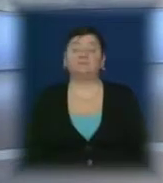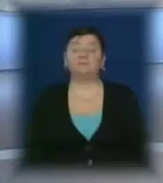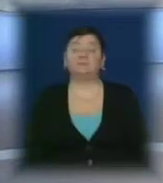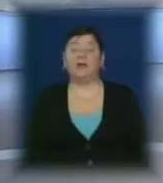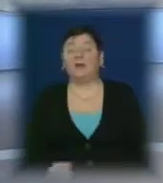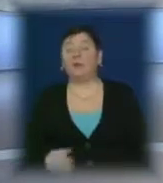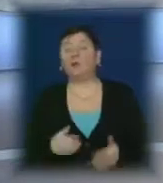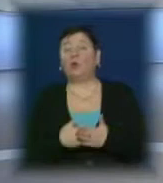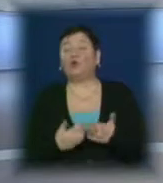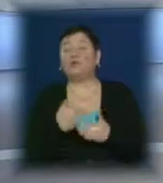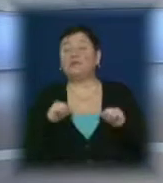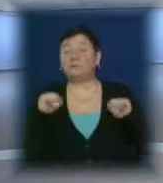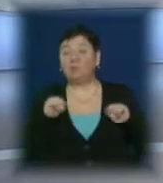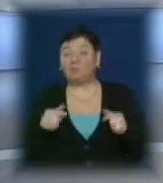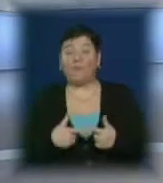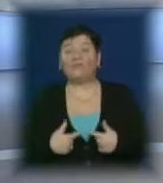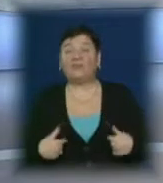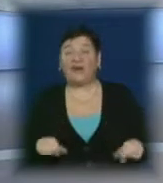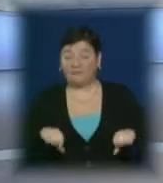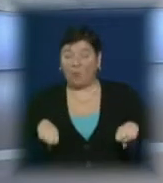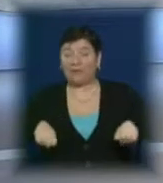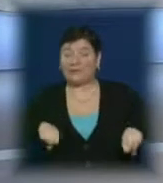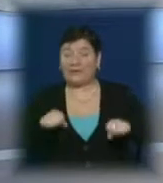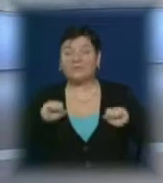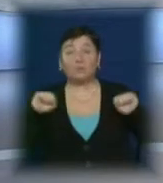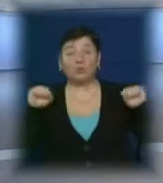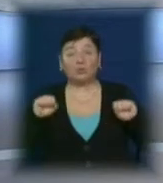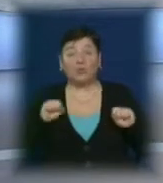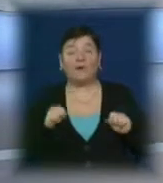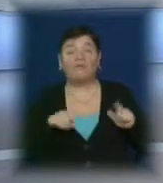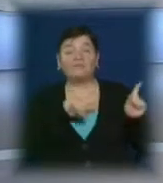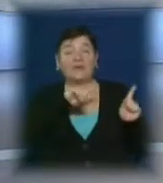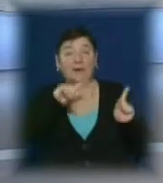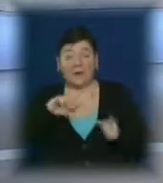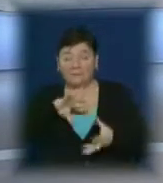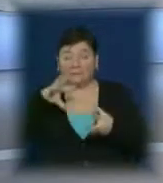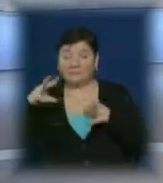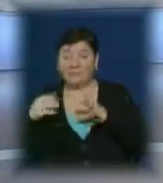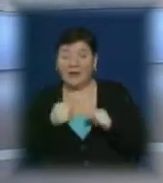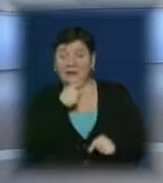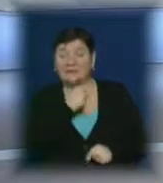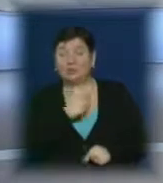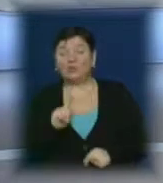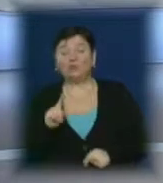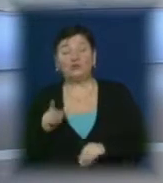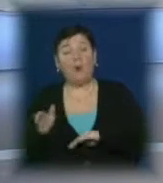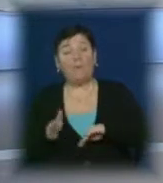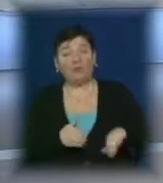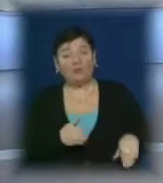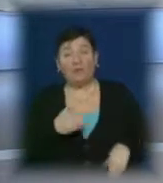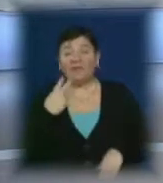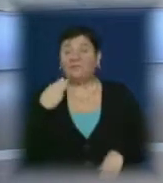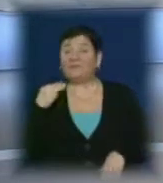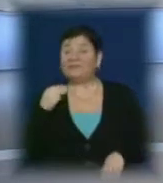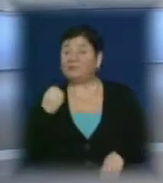І до новин спорту. Федерація мотоциклетного спорту в Закарпатті традиційно підбиває підсумки сезону, що минув.